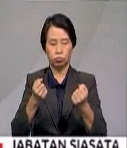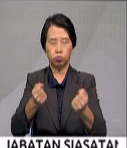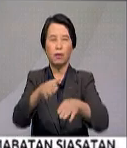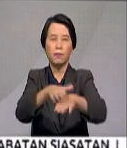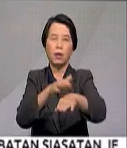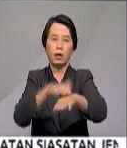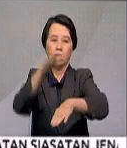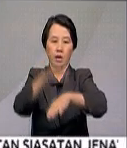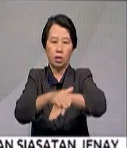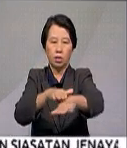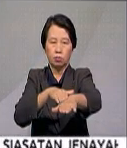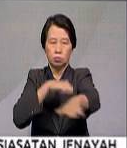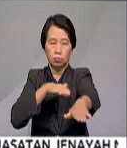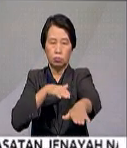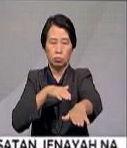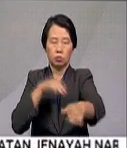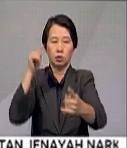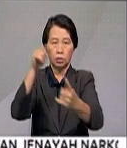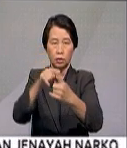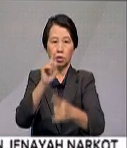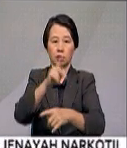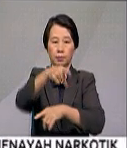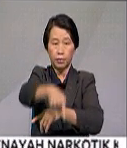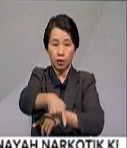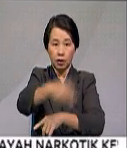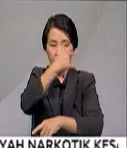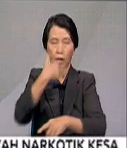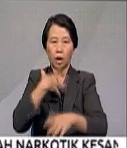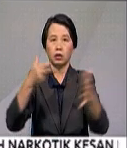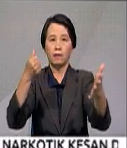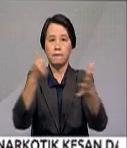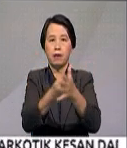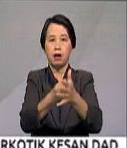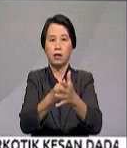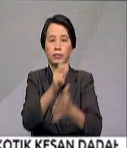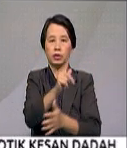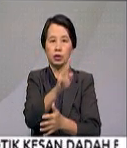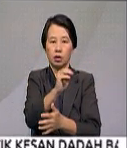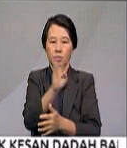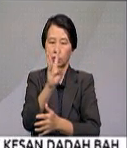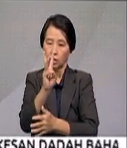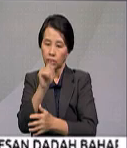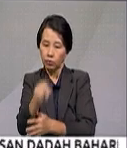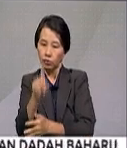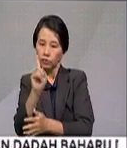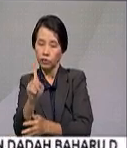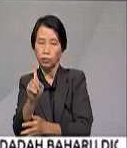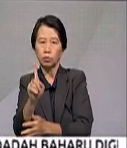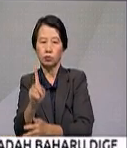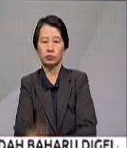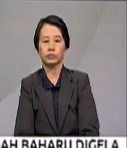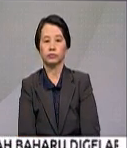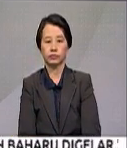atas jambatan dari Pulau ke Perai. Berikutan terdapat kemalangan di kilometer 6.1 arah timur.